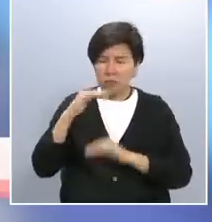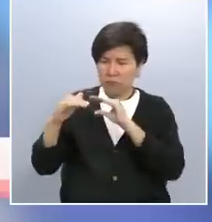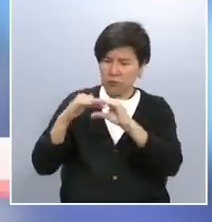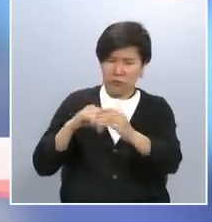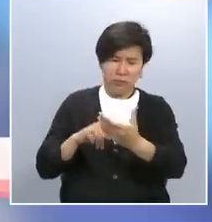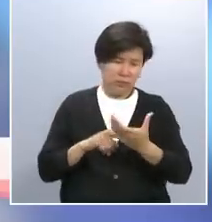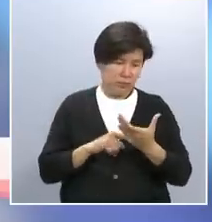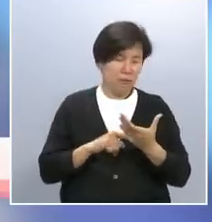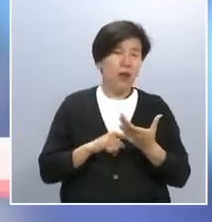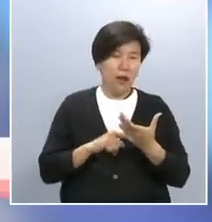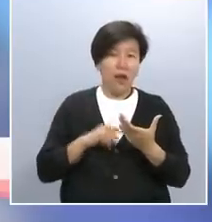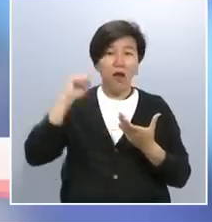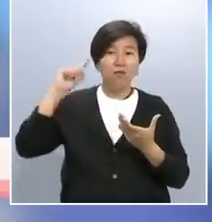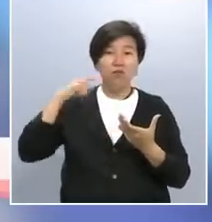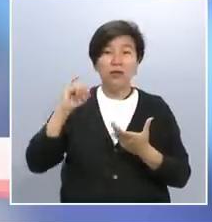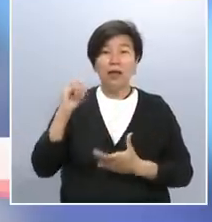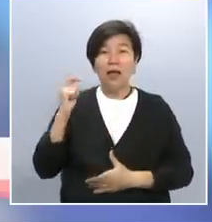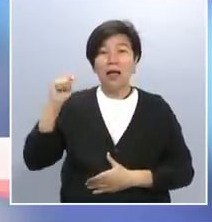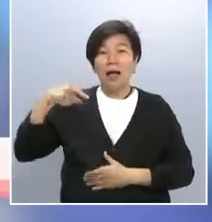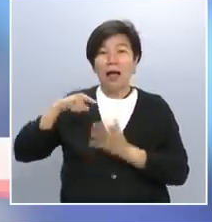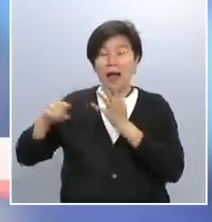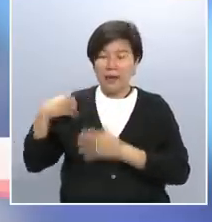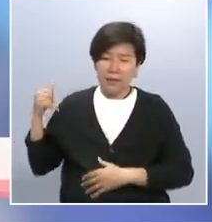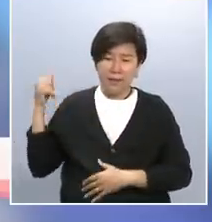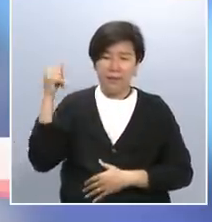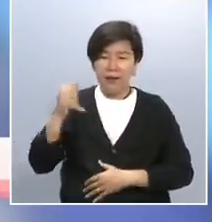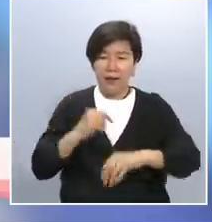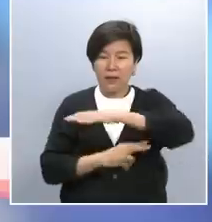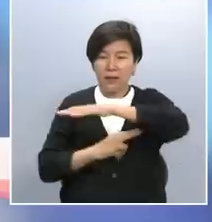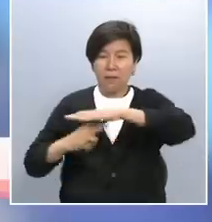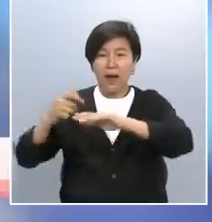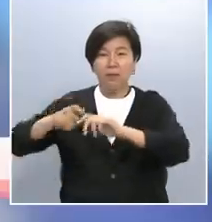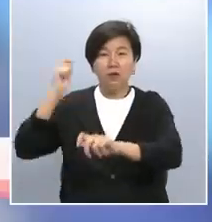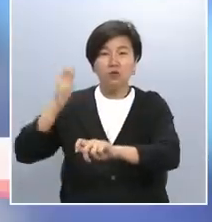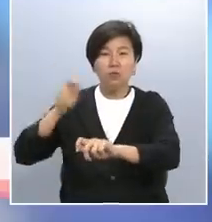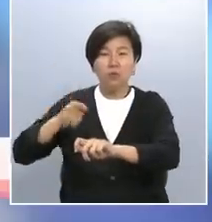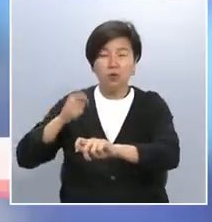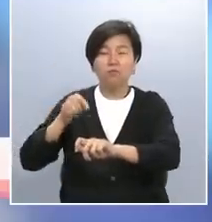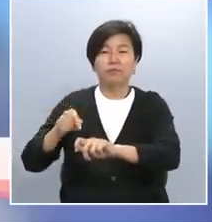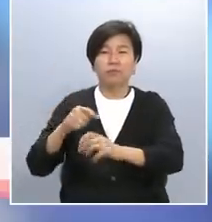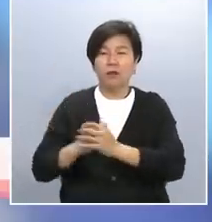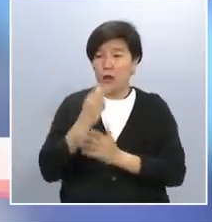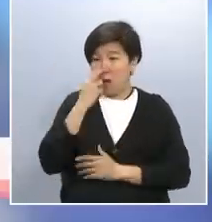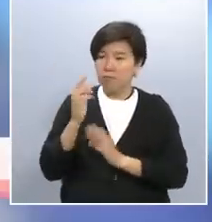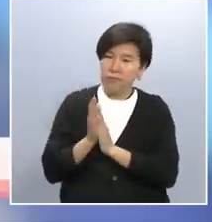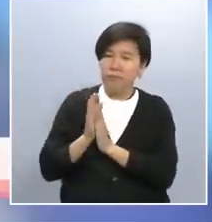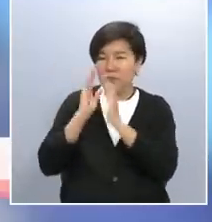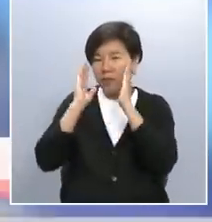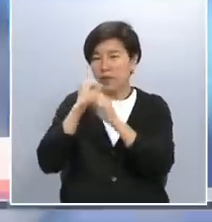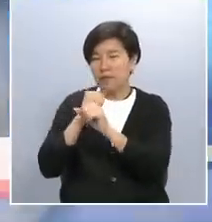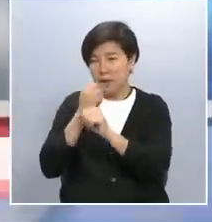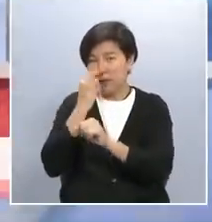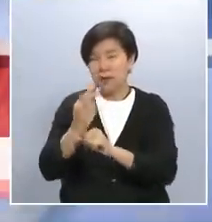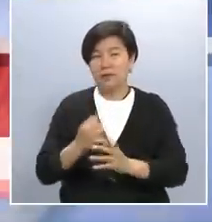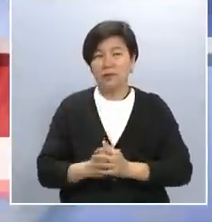ลงไปซ่อมสะพานที่วัดภาษีเจริญคือคุณวรรณบอกว่าชื่นชมในความตั้งใจในการทำงานไตก็อยากจะบอกว่าตอนที่